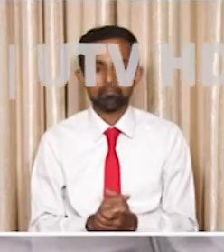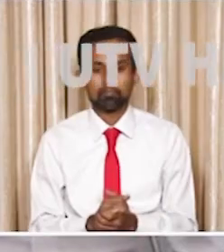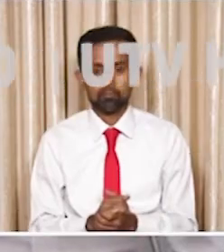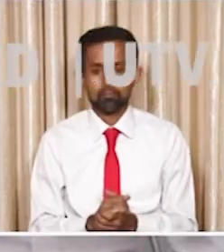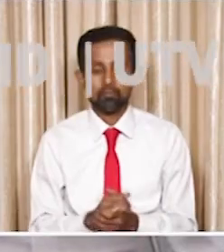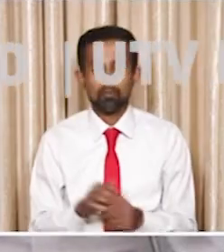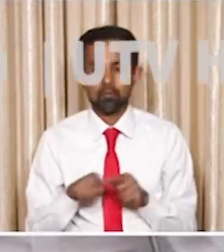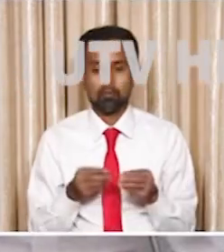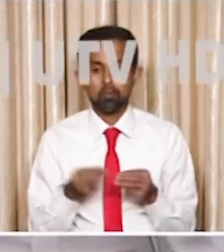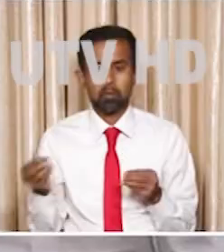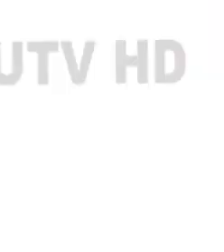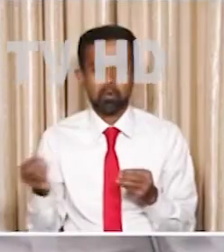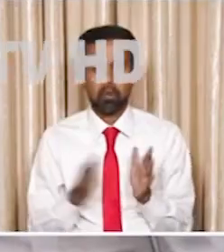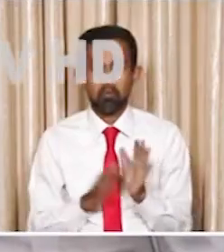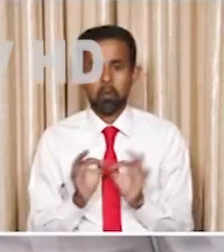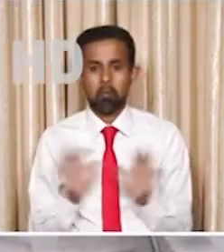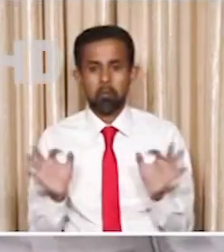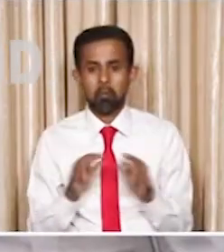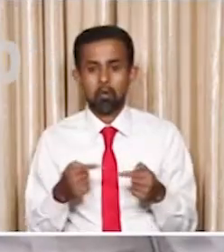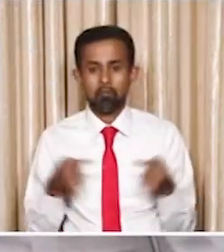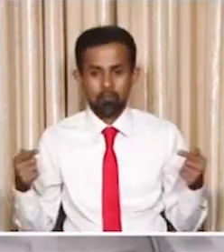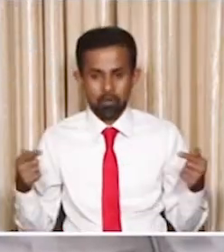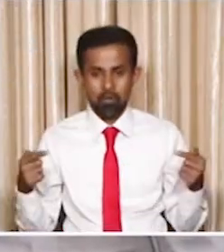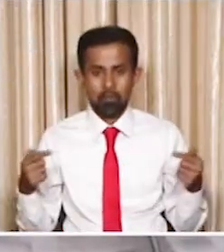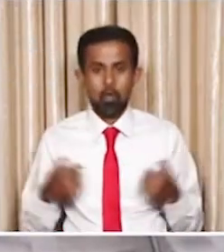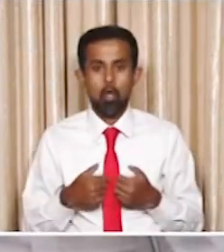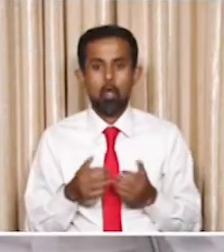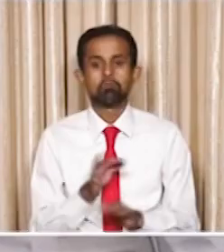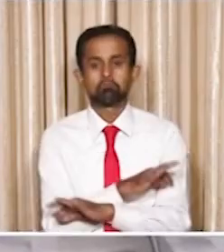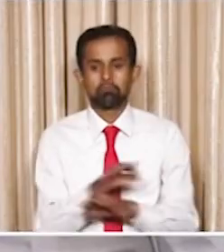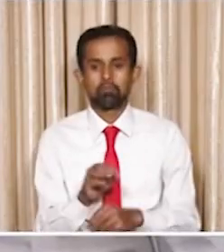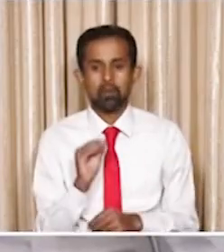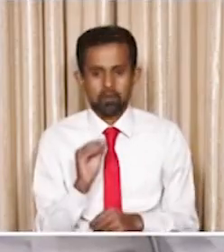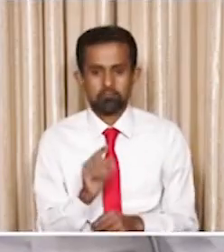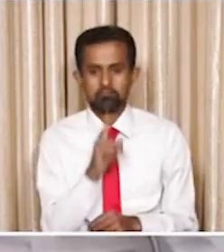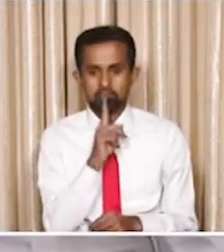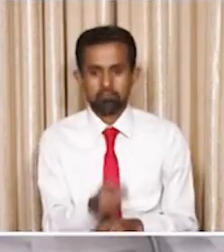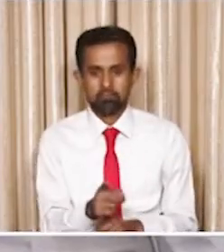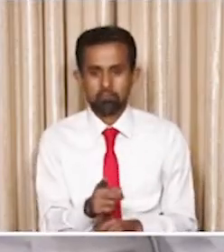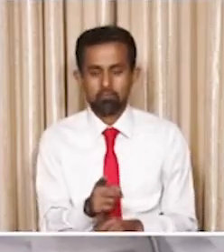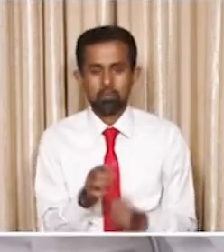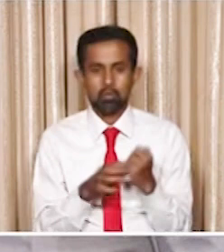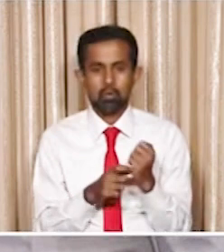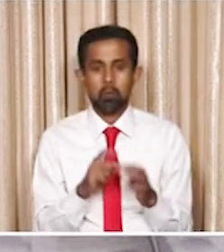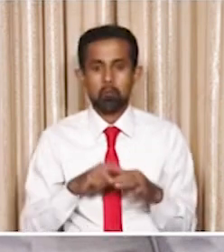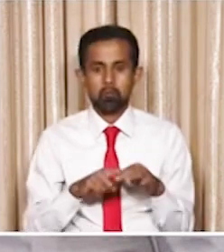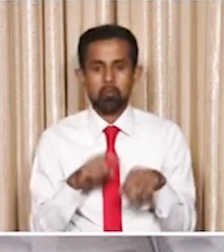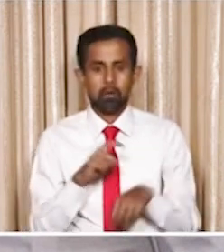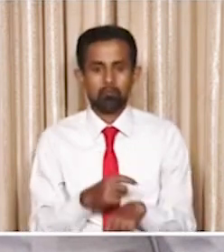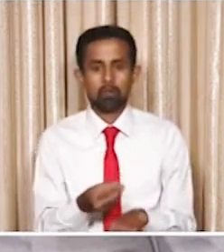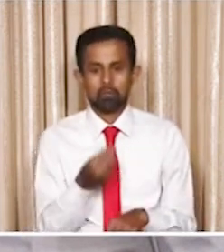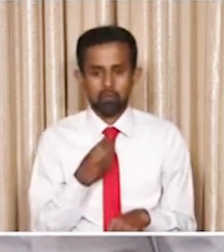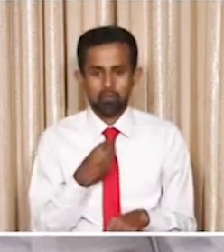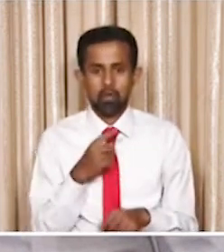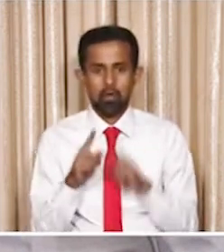මේ වගේ ප්‍රවෘත්ති පළ කරන මාධ්‍ය වලට විරුද්ධව අපි ගත යුතු සියලු ක්‍රියාමාර්ග ගන්නවා කියන එක මතක් කරනවා මේ වරප්‍රසාද ප්‍රශ්නයේ අවස්ථාව ලබා දීම